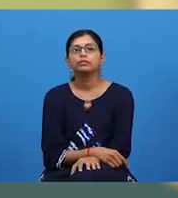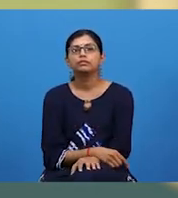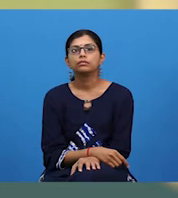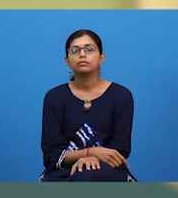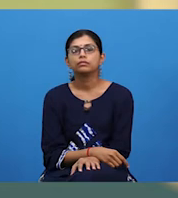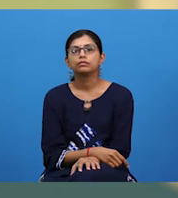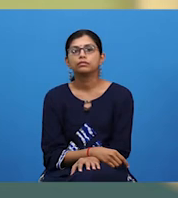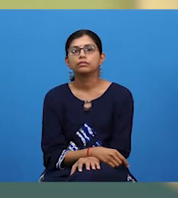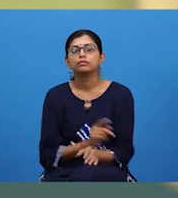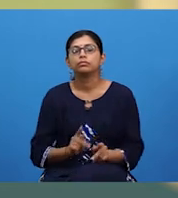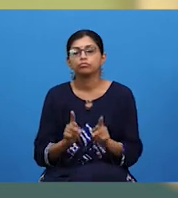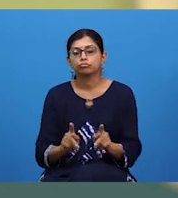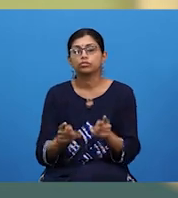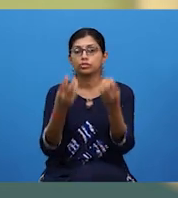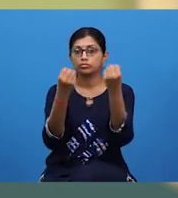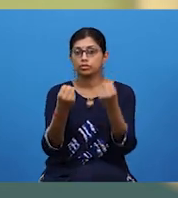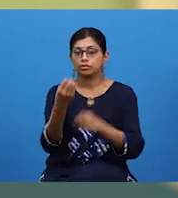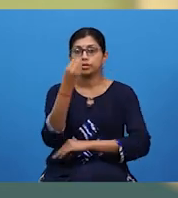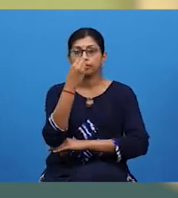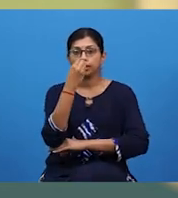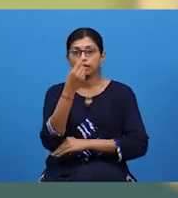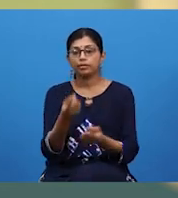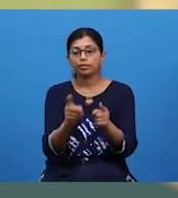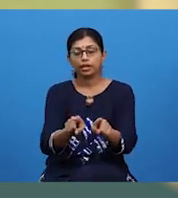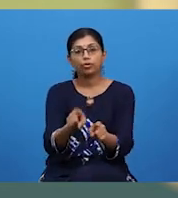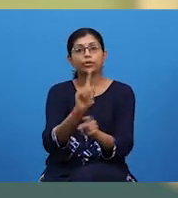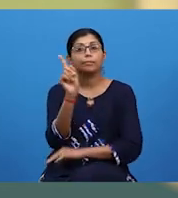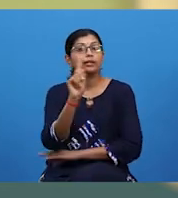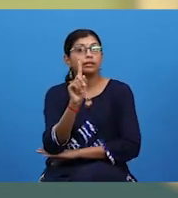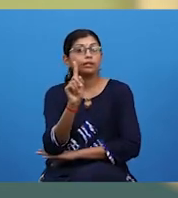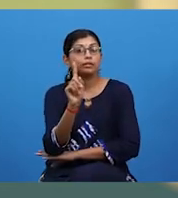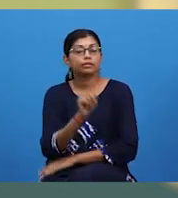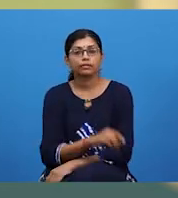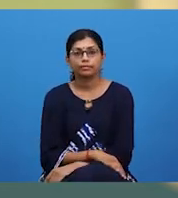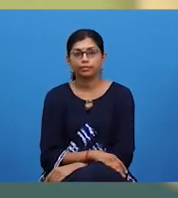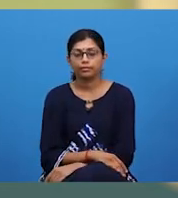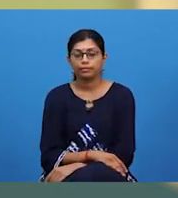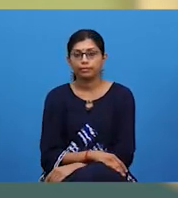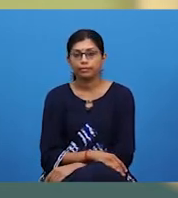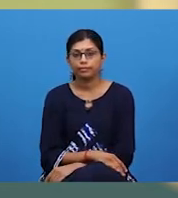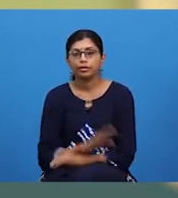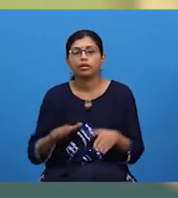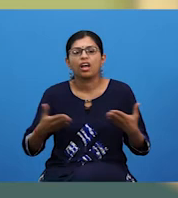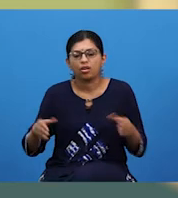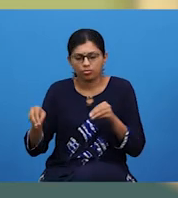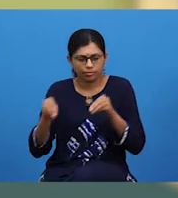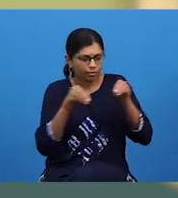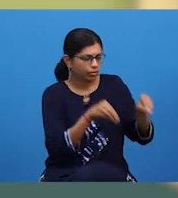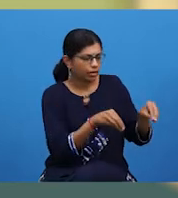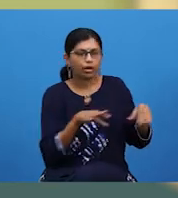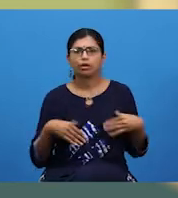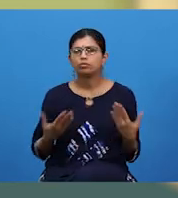Proses pengirapan makanan tercerna berlaku di mana? Macam mana ia diangkut?